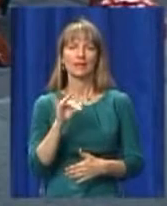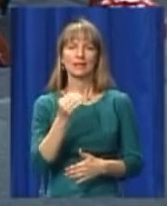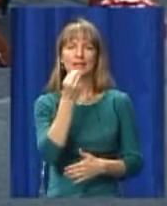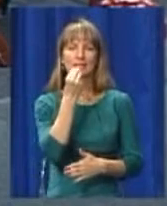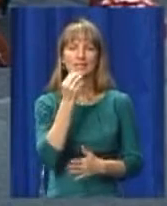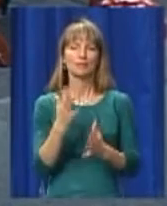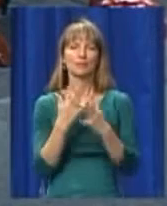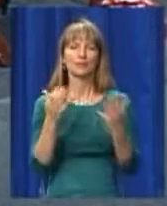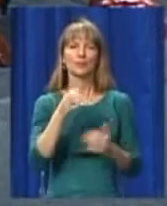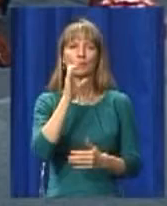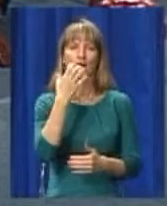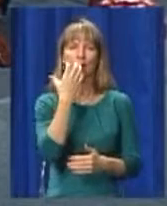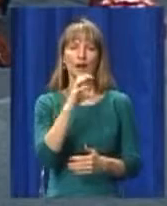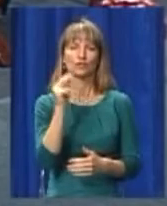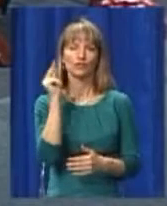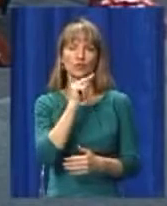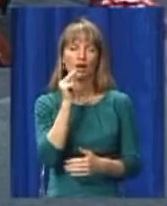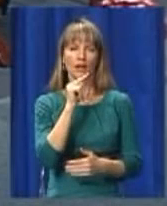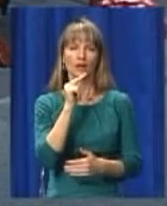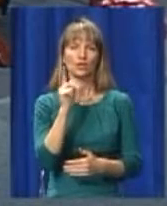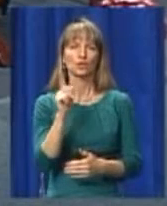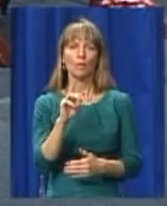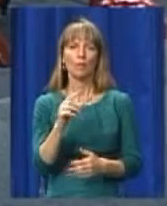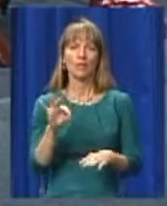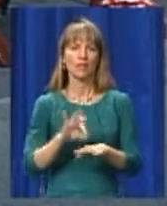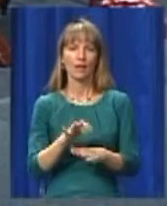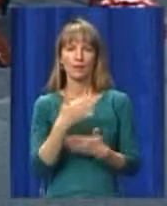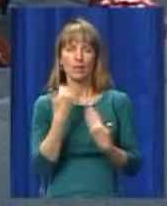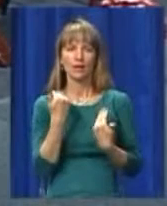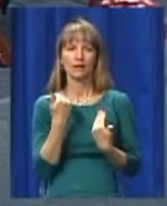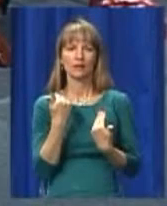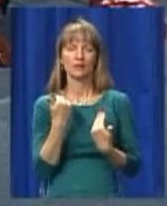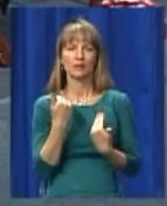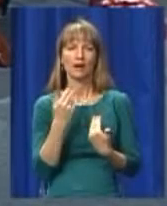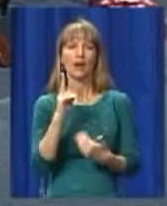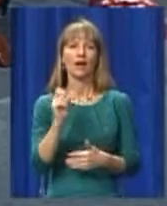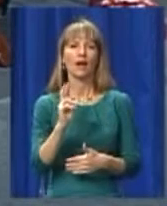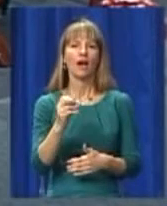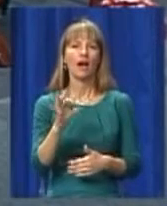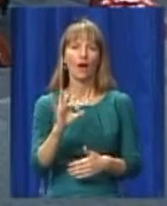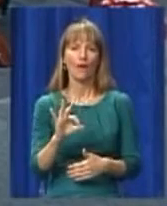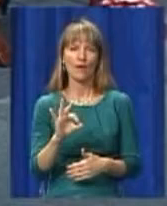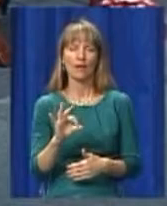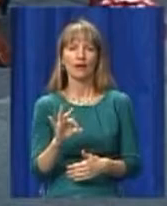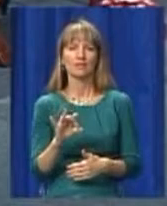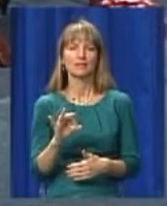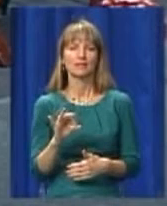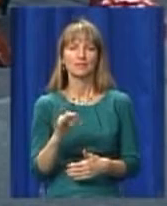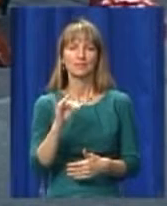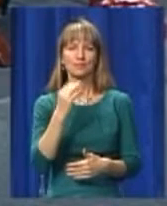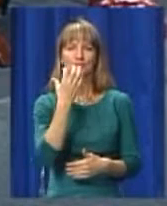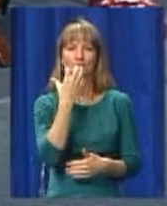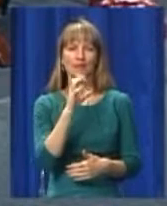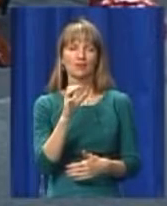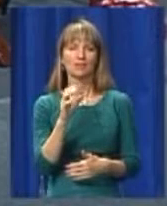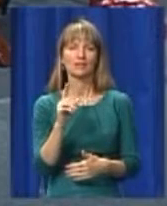їсти там побільше, пити гарячого чаю, звичайно, таки, щоб не хворіти. Чай? Пусть какао, звичайно.